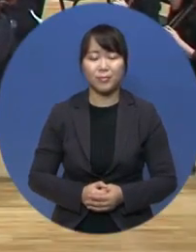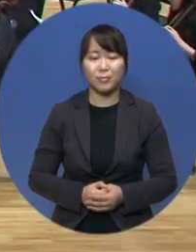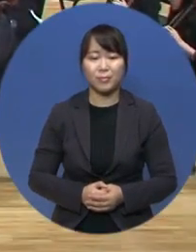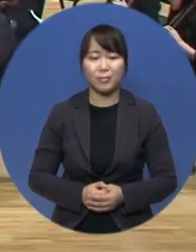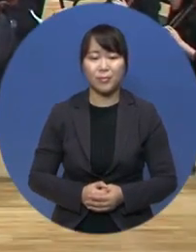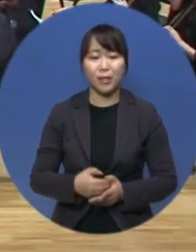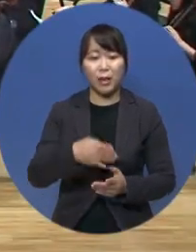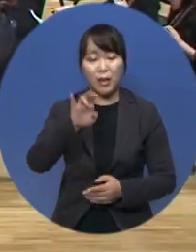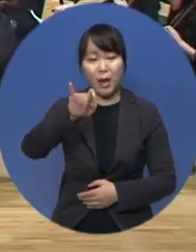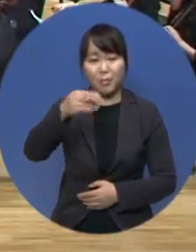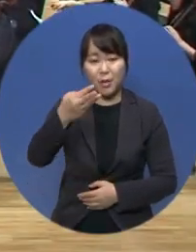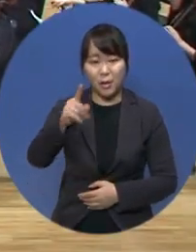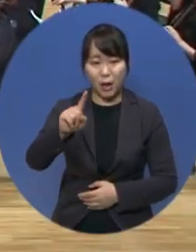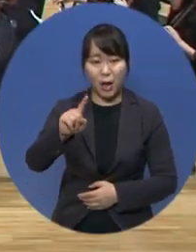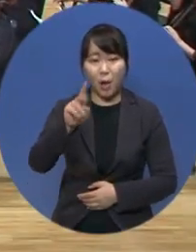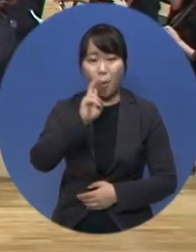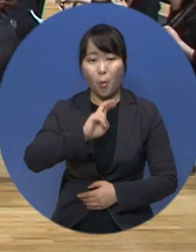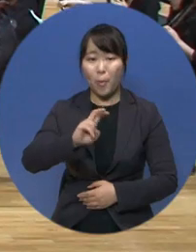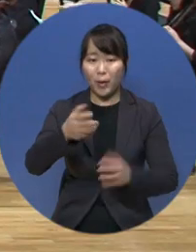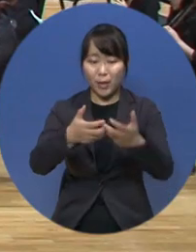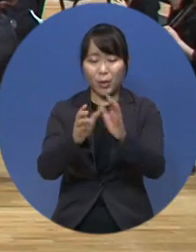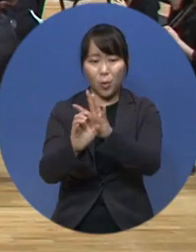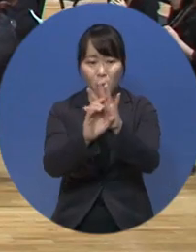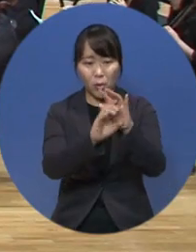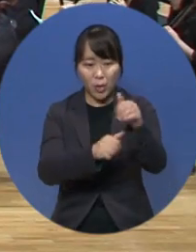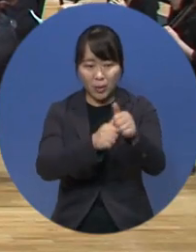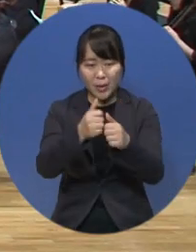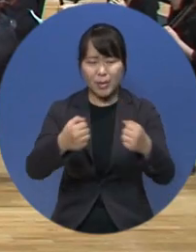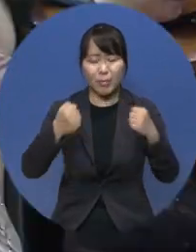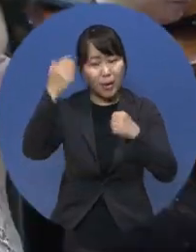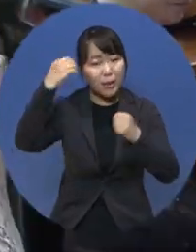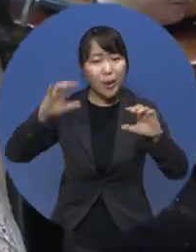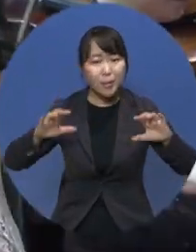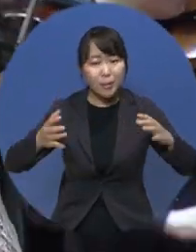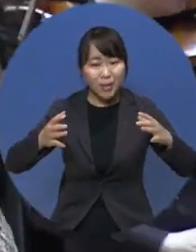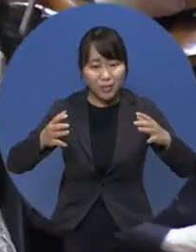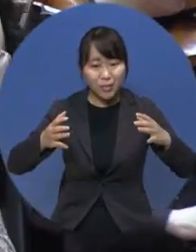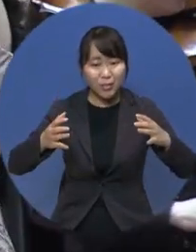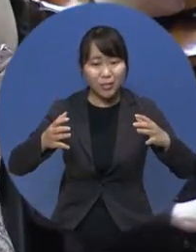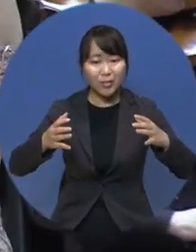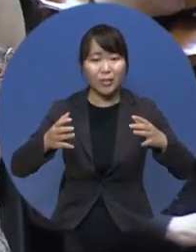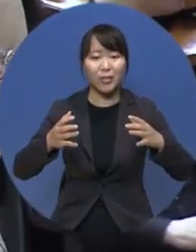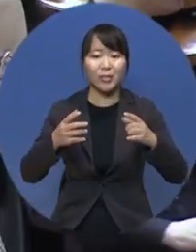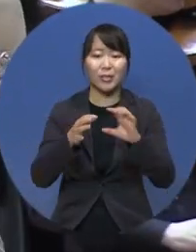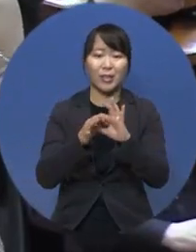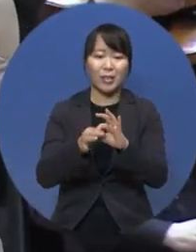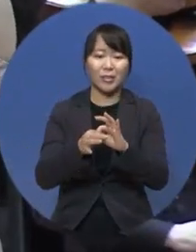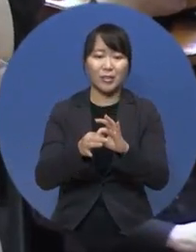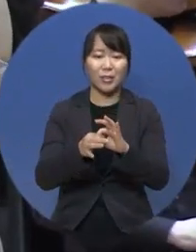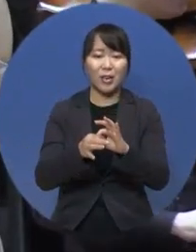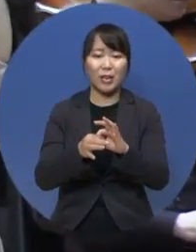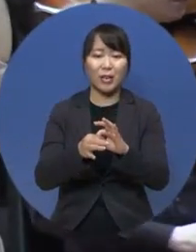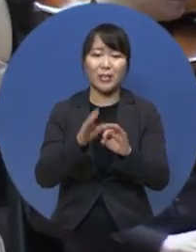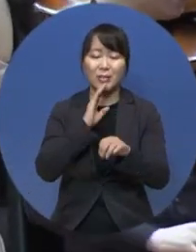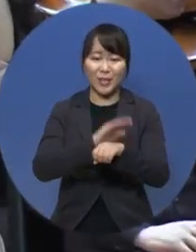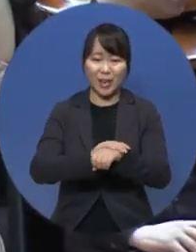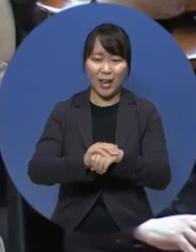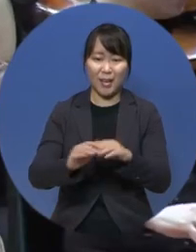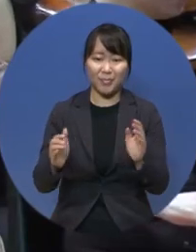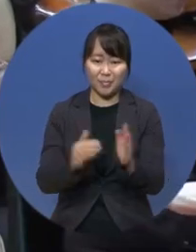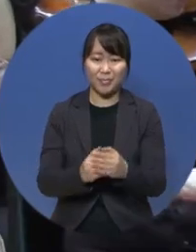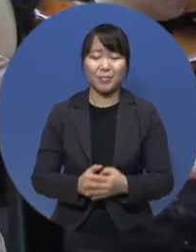라벨라 오페라단 의 흘러나 또 힘내라 대한민국 오페라 갈라 부스트가 성황리에 막을 내렸습니다